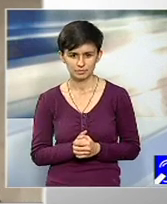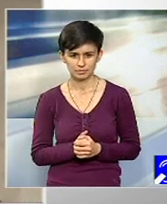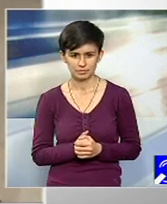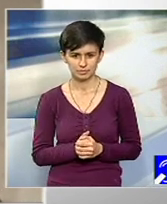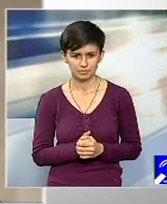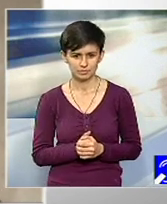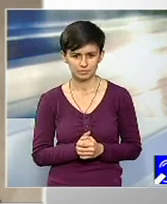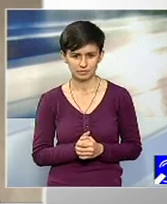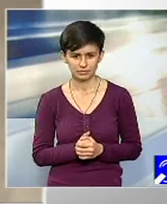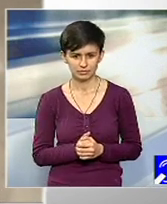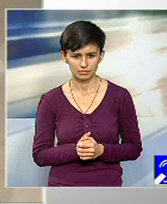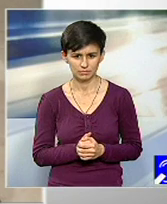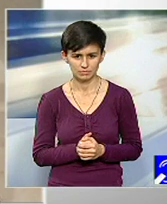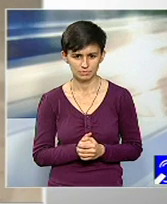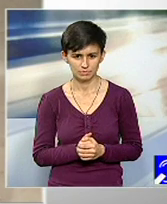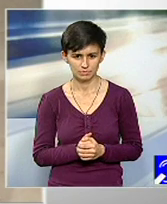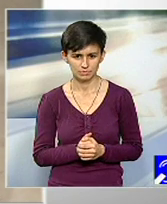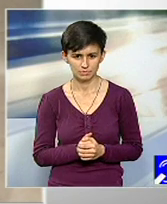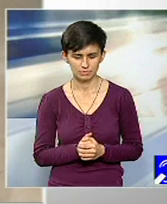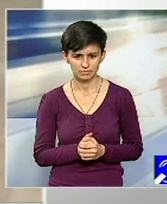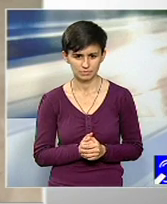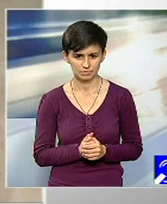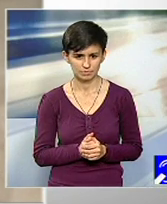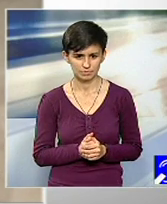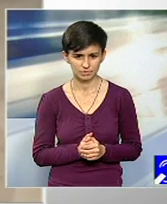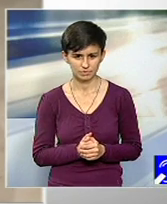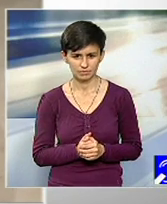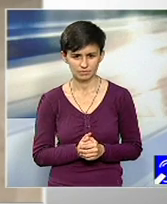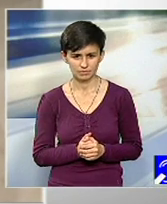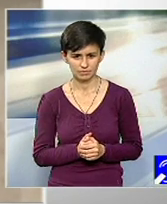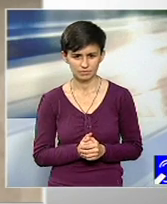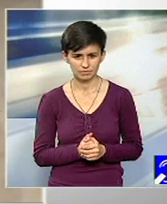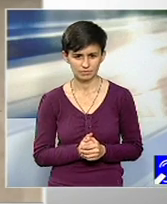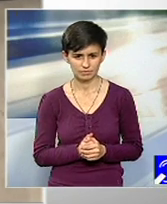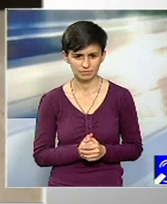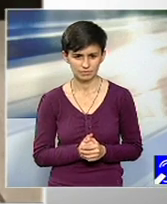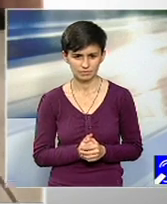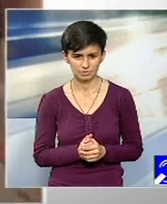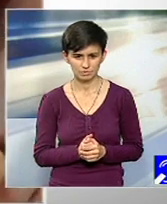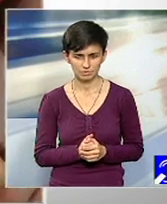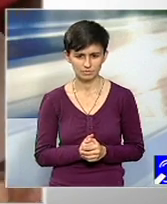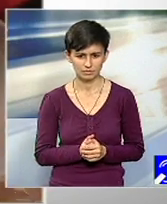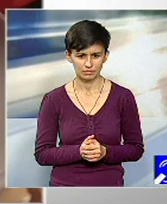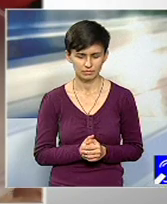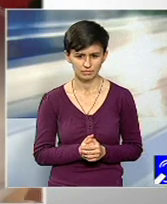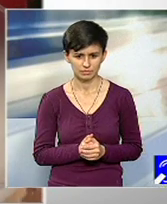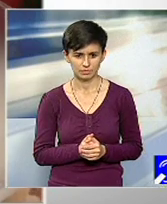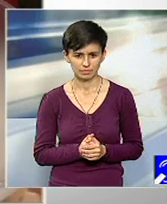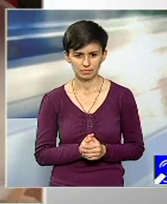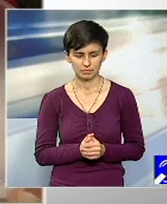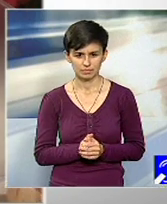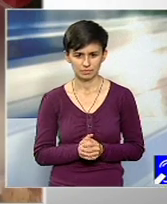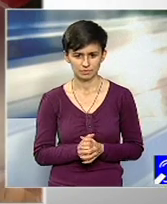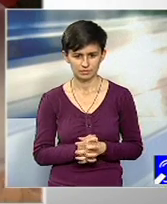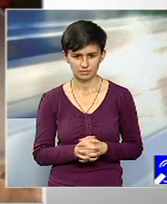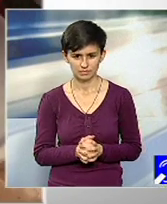pe sefăină. Așa. Toate trei de la început. Bun.